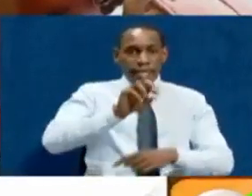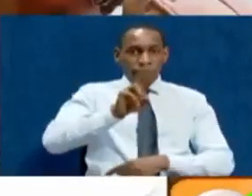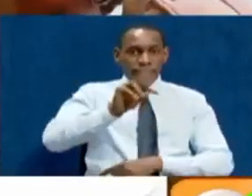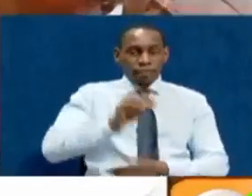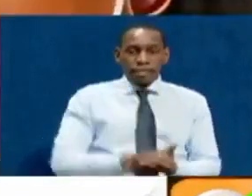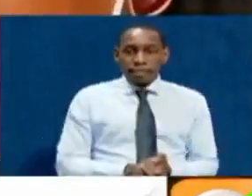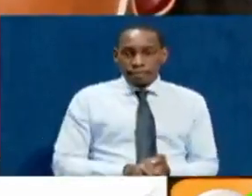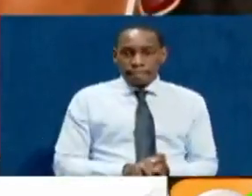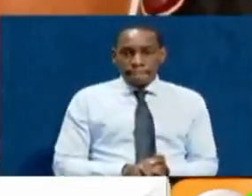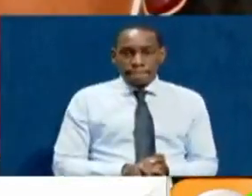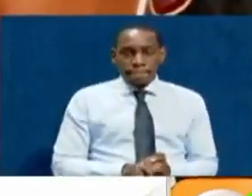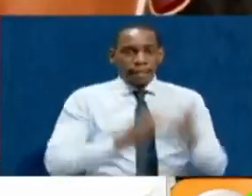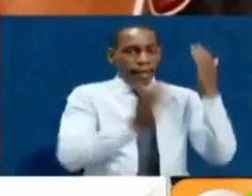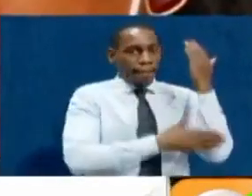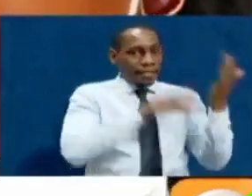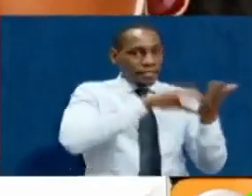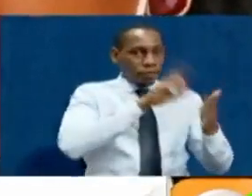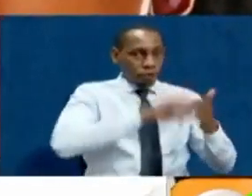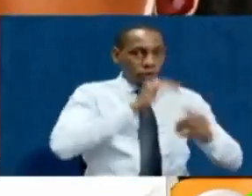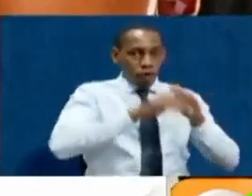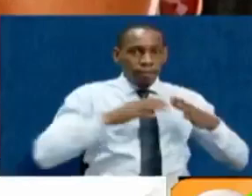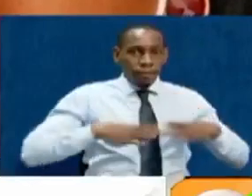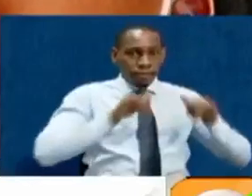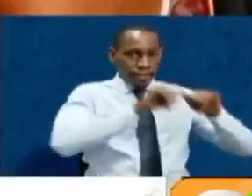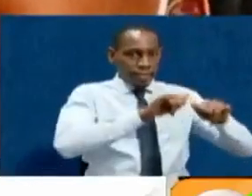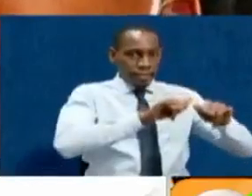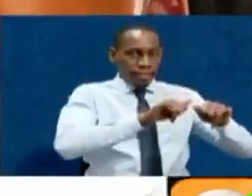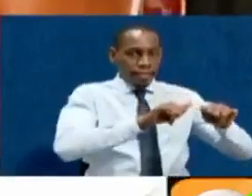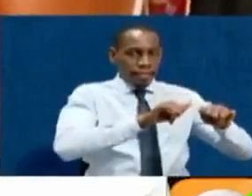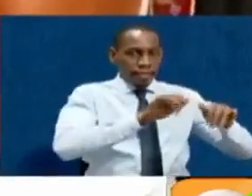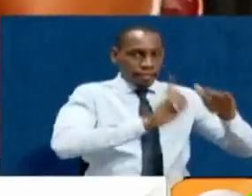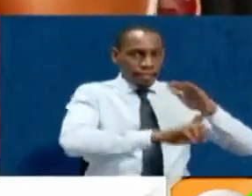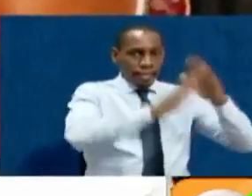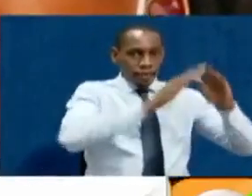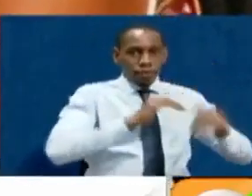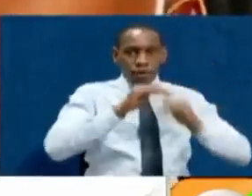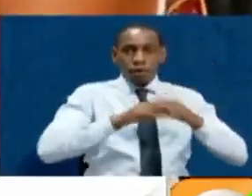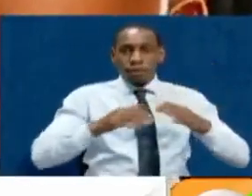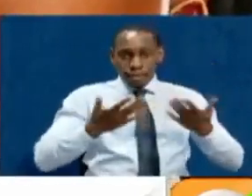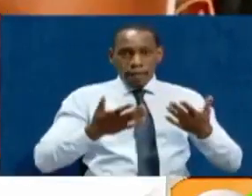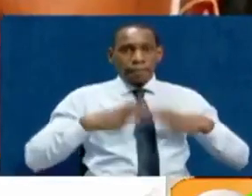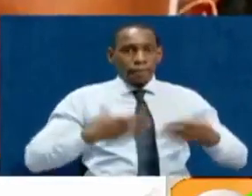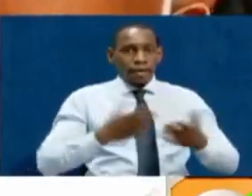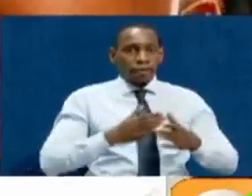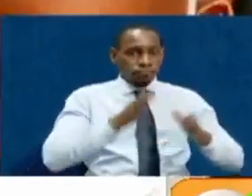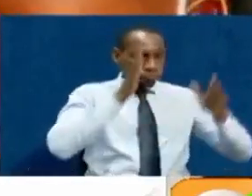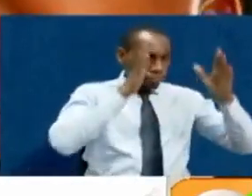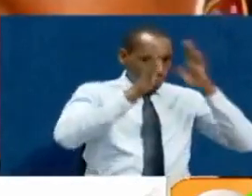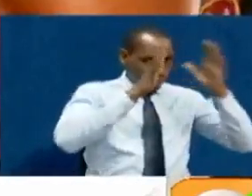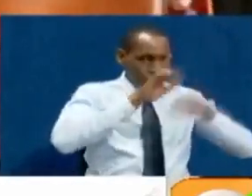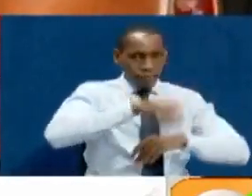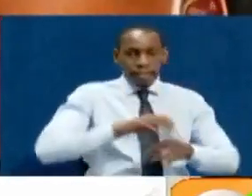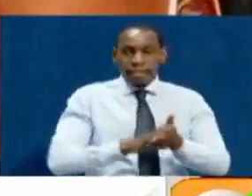The bad side is we are all indoors. The beauty is everyone is being creative. Like we